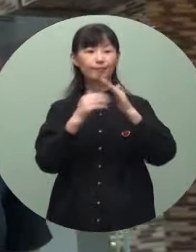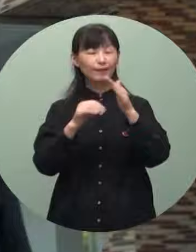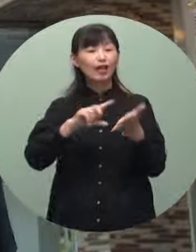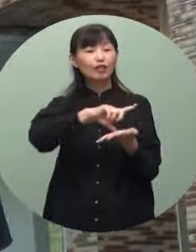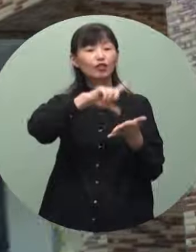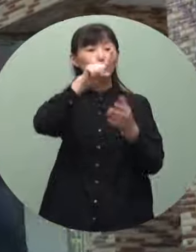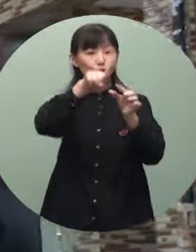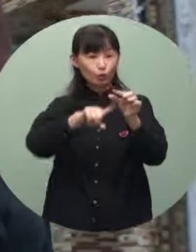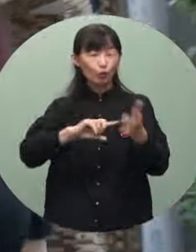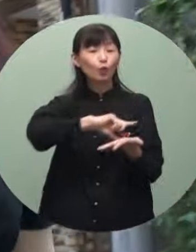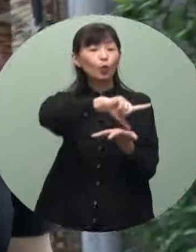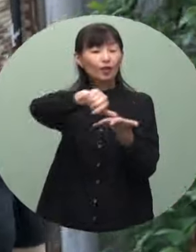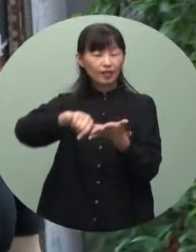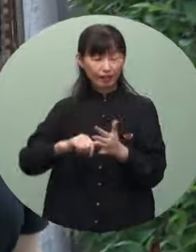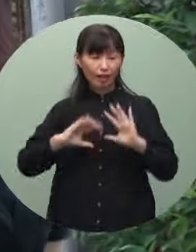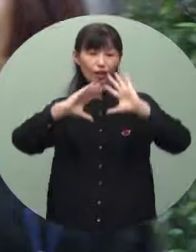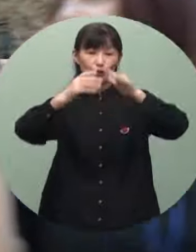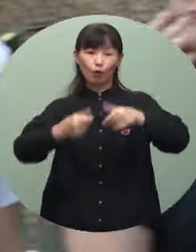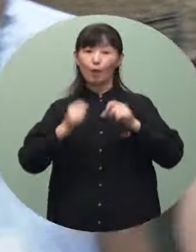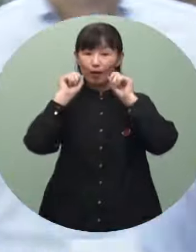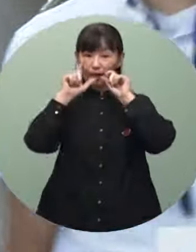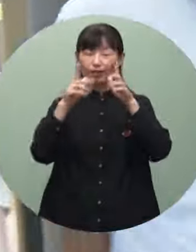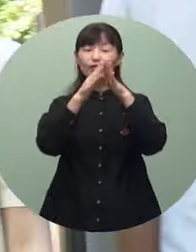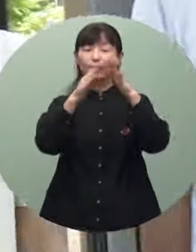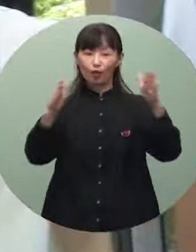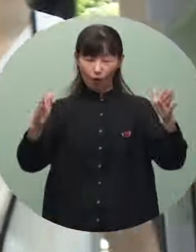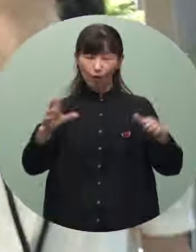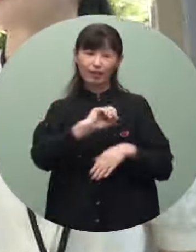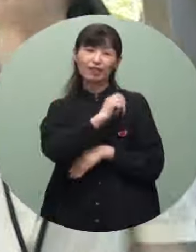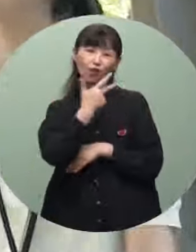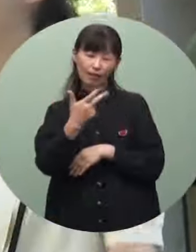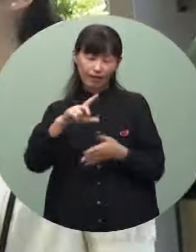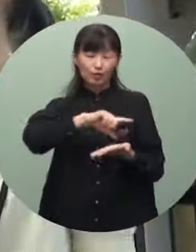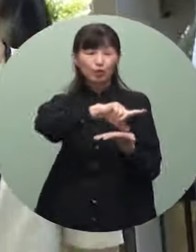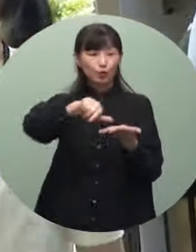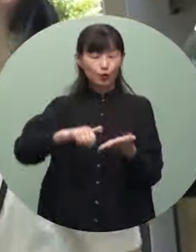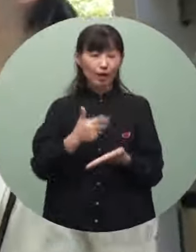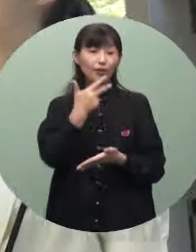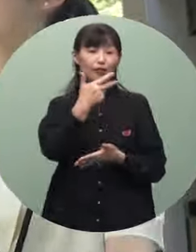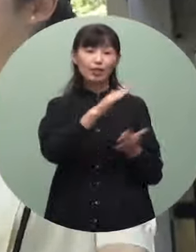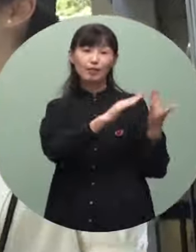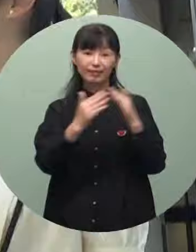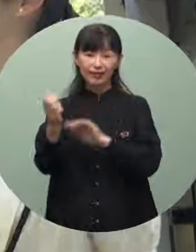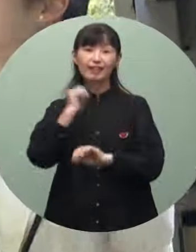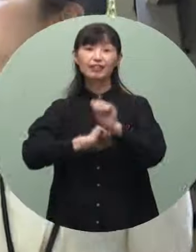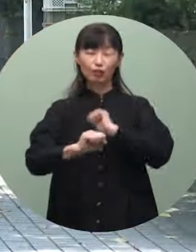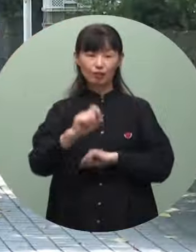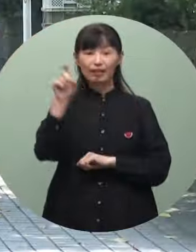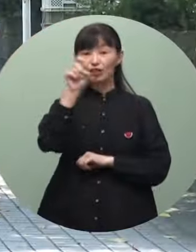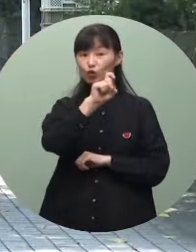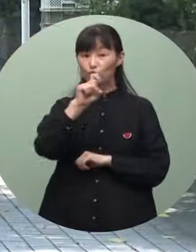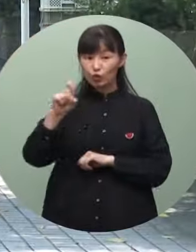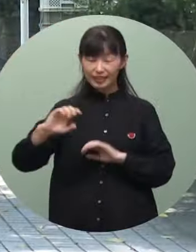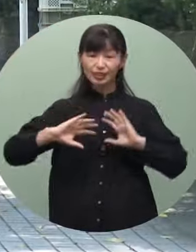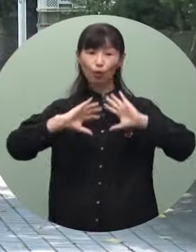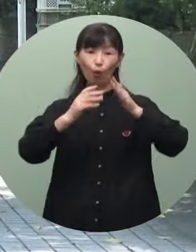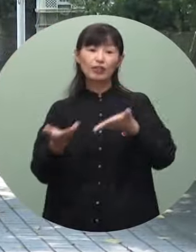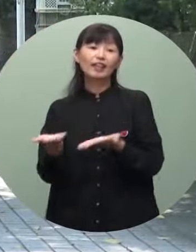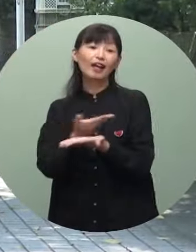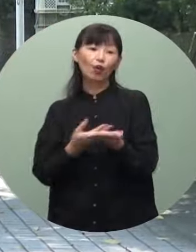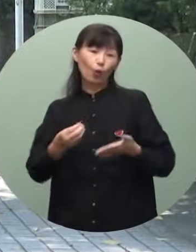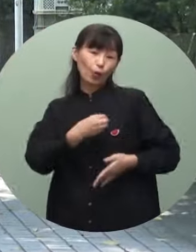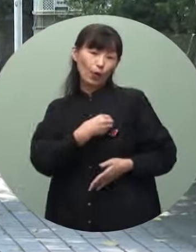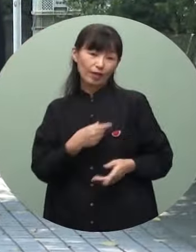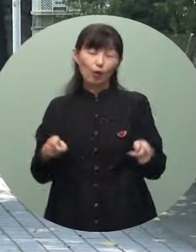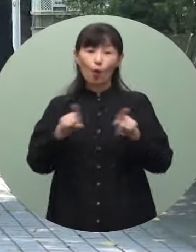石川中央都市圏グローバルエキスポ、金沢市と周辺の市町で活動している10人の国際交流員と学